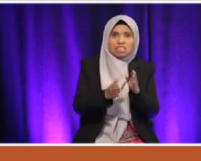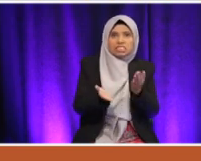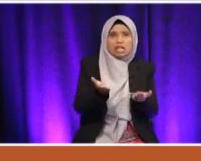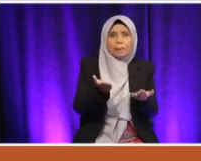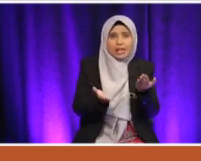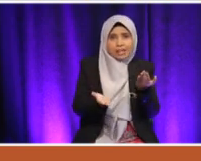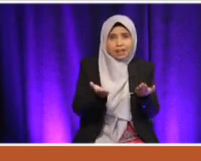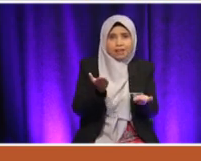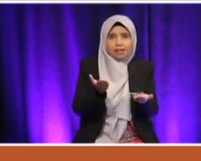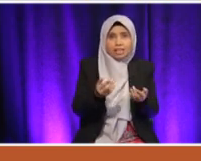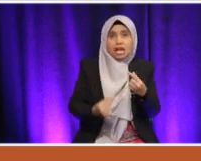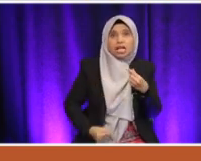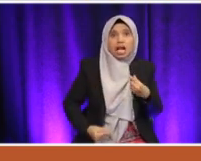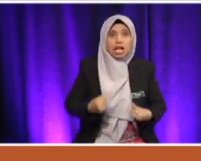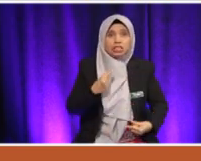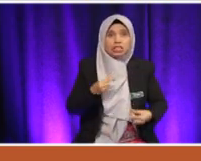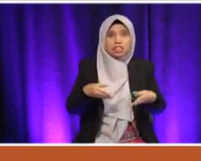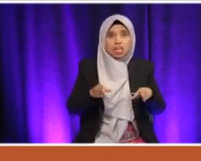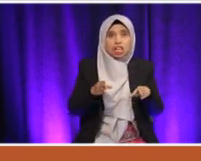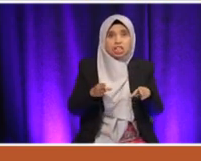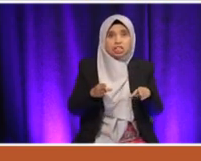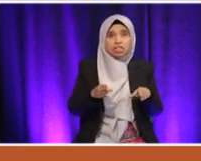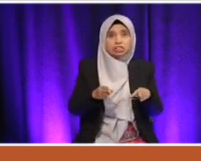Oke Guys jalan yang berbeda